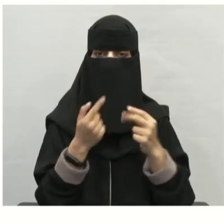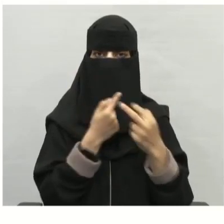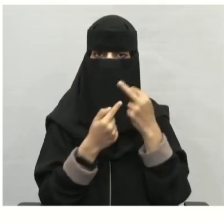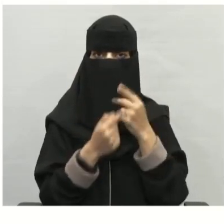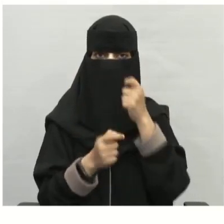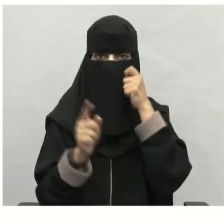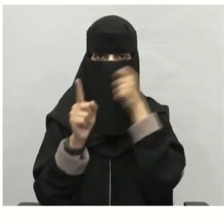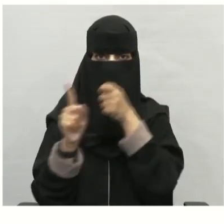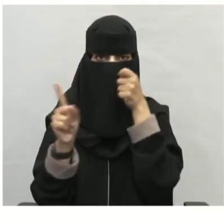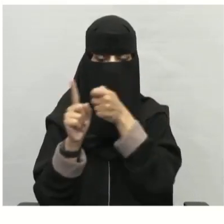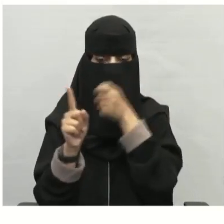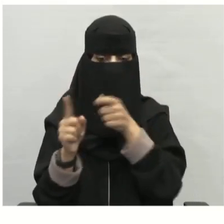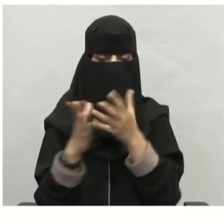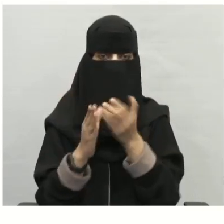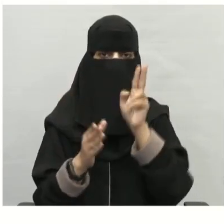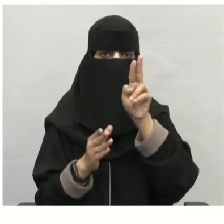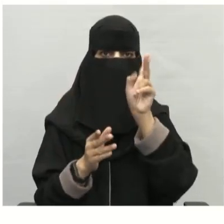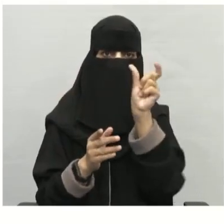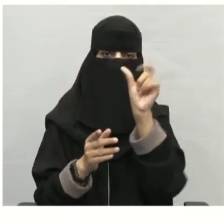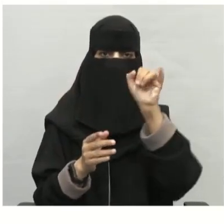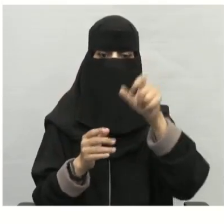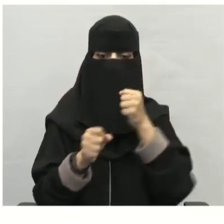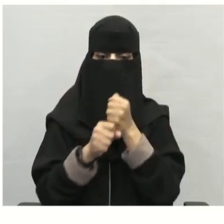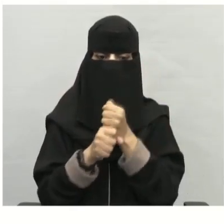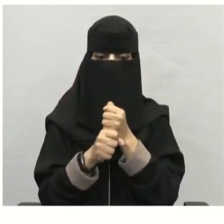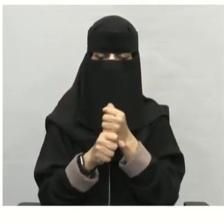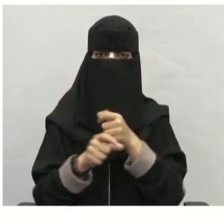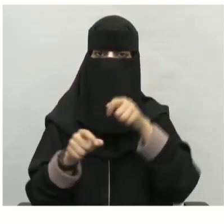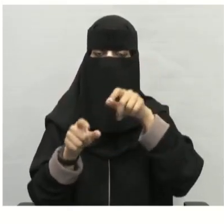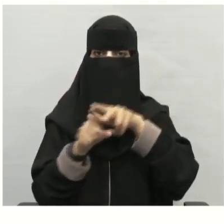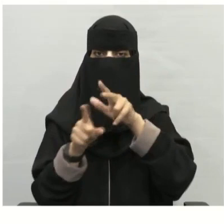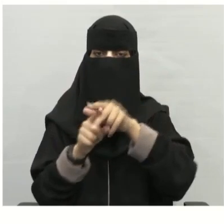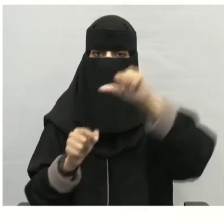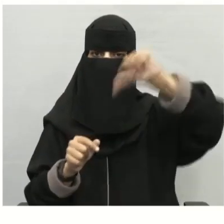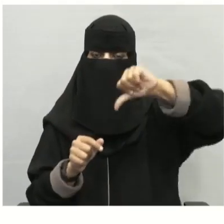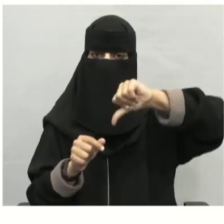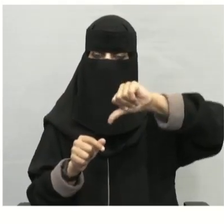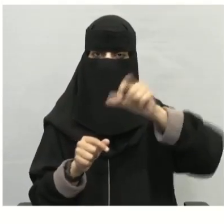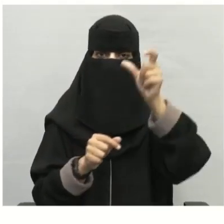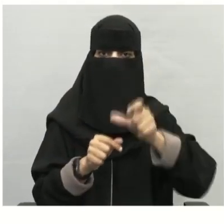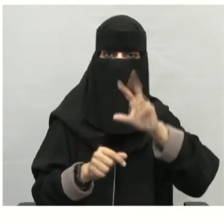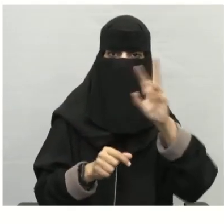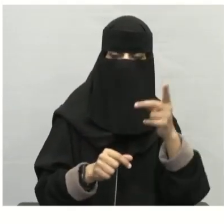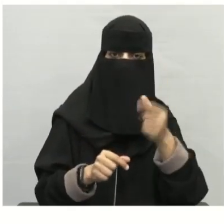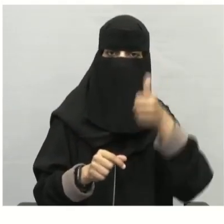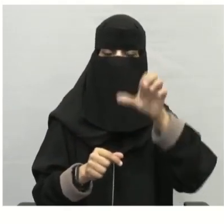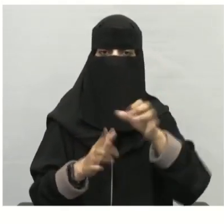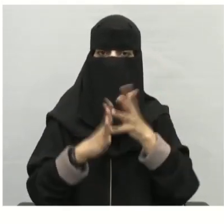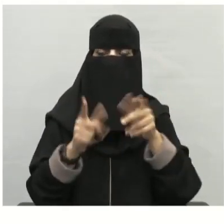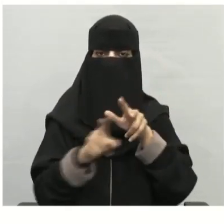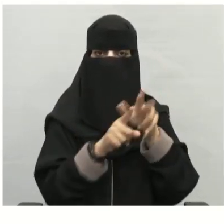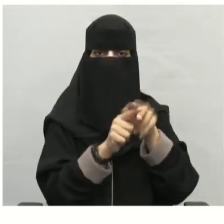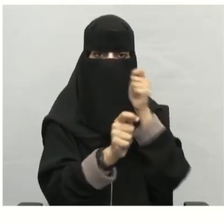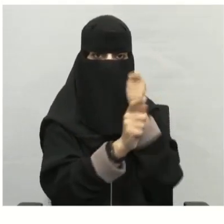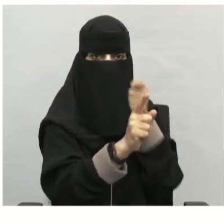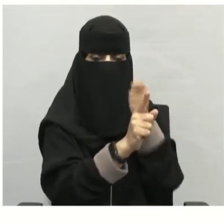التنمر ماذا اقصد بالتنمر افعال سلبيه متعمده من جانب تلميذ او اكثر لالحاق